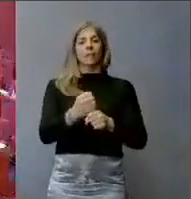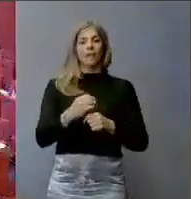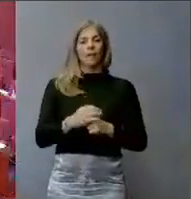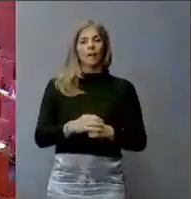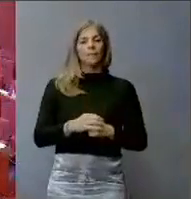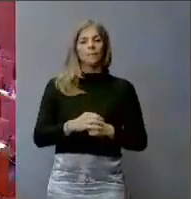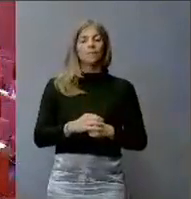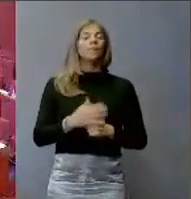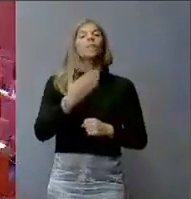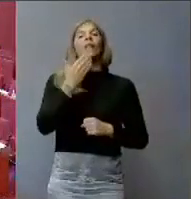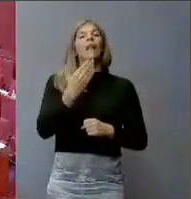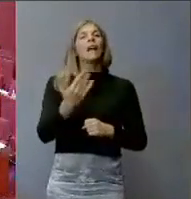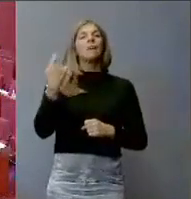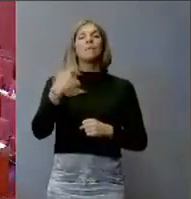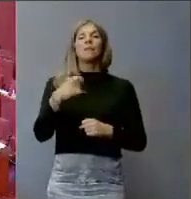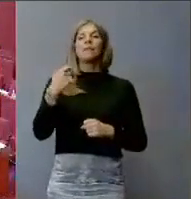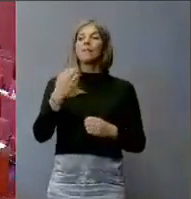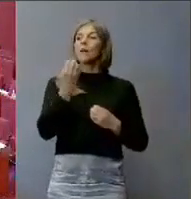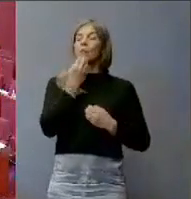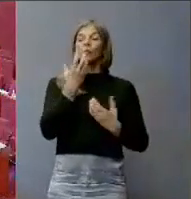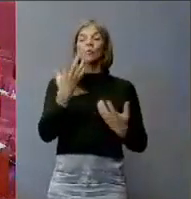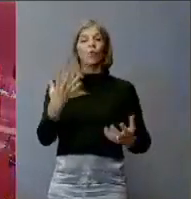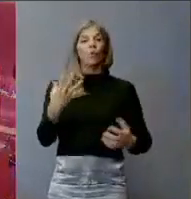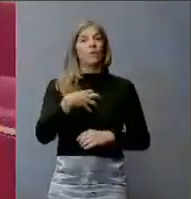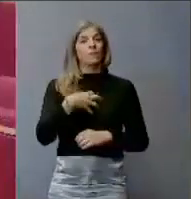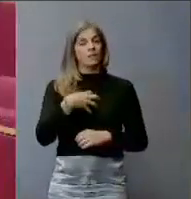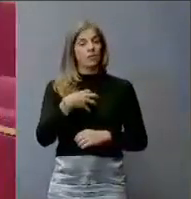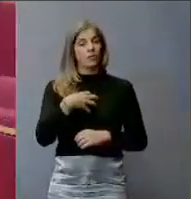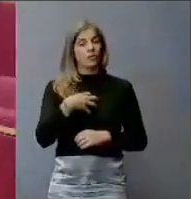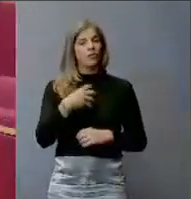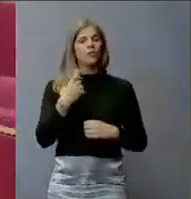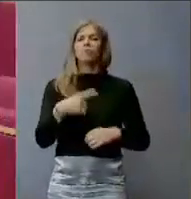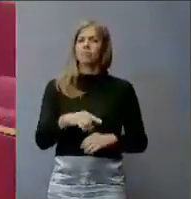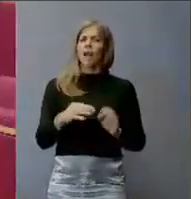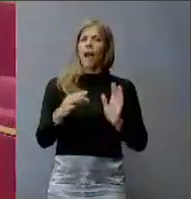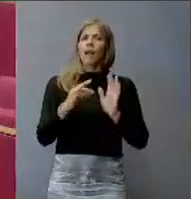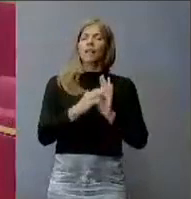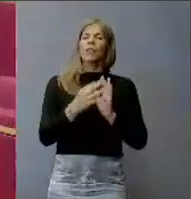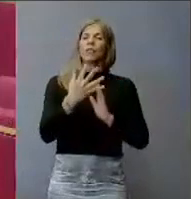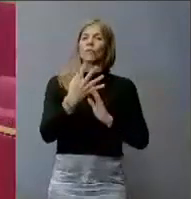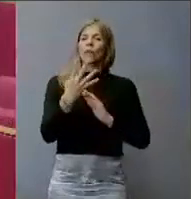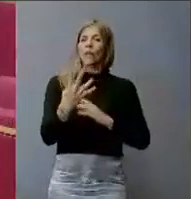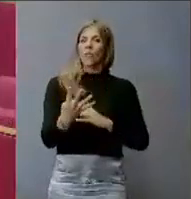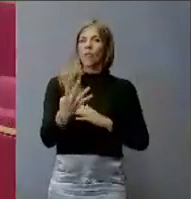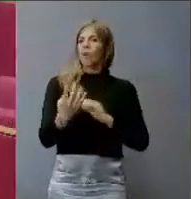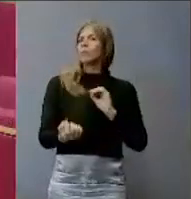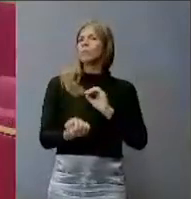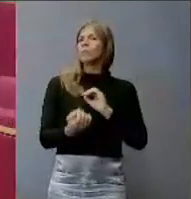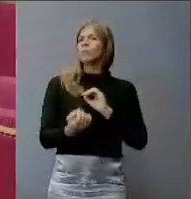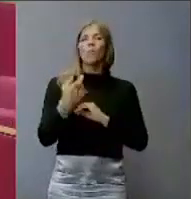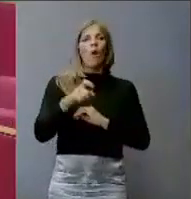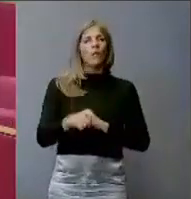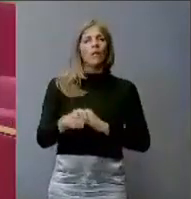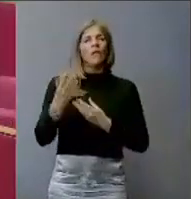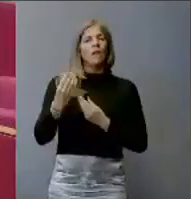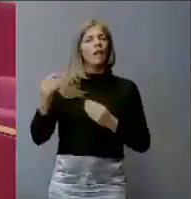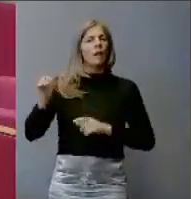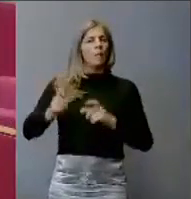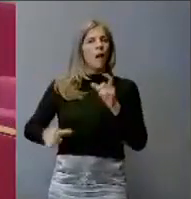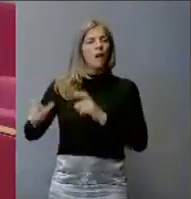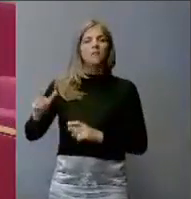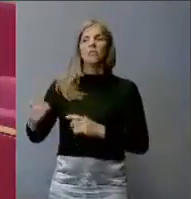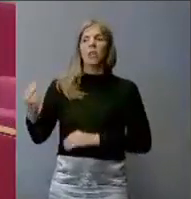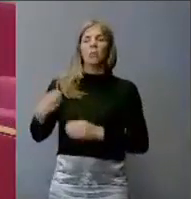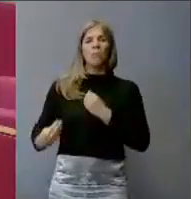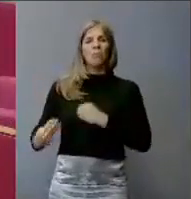presidente buongiorno assessore questo articolo 54 nasce a seguito di numerose segnalazioni relative alla